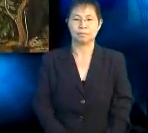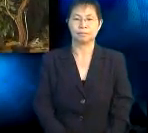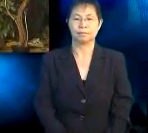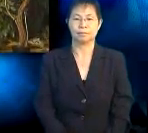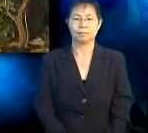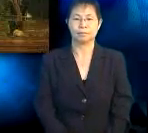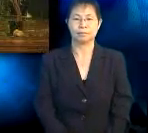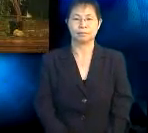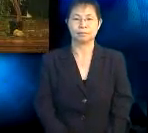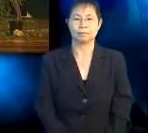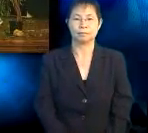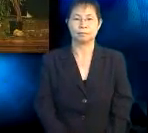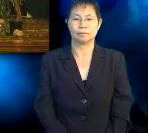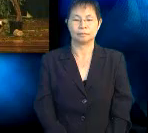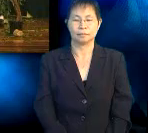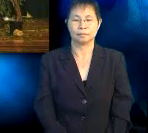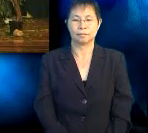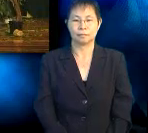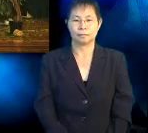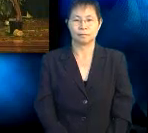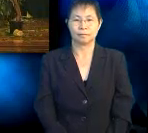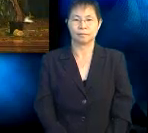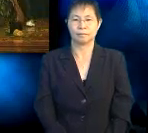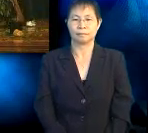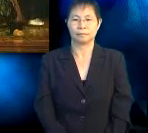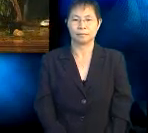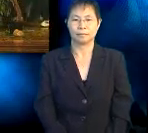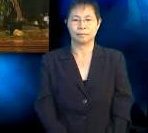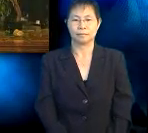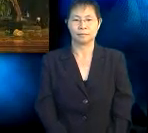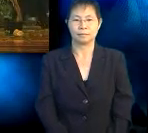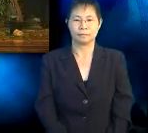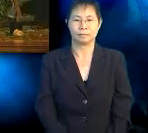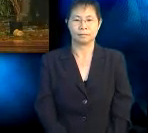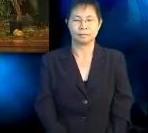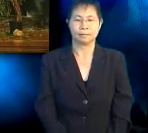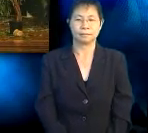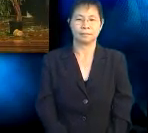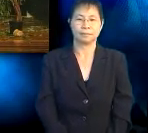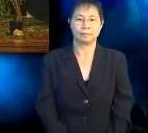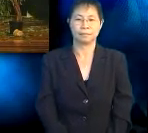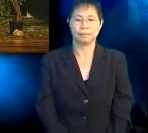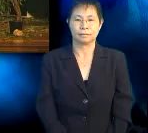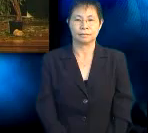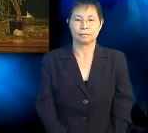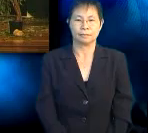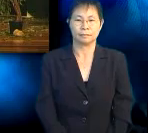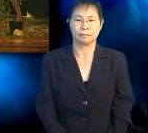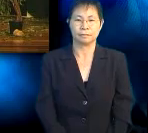Ya, aku tidak mahu duduk di penjara. Jaga kau, Murad. Jaga kau, Murad.